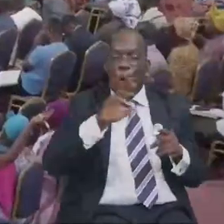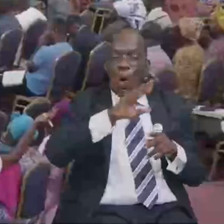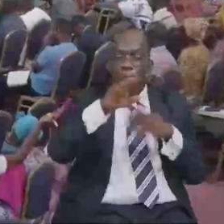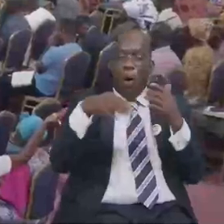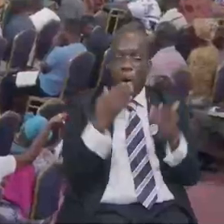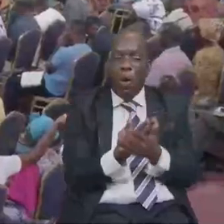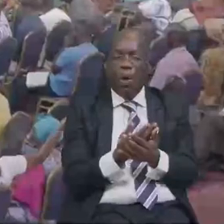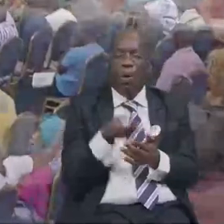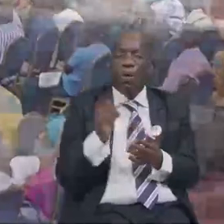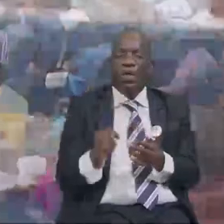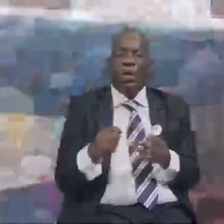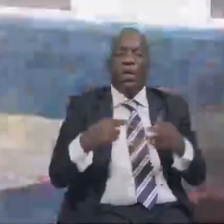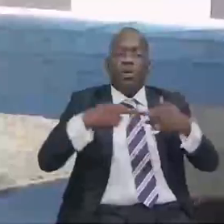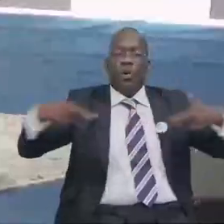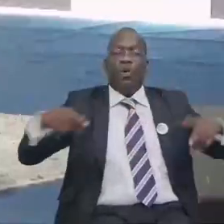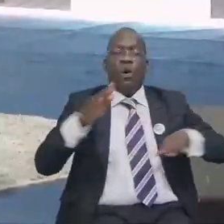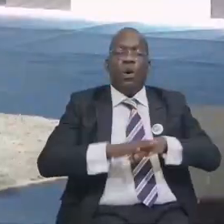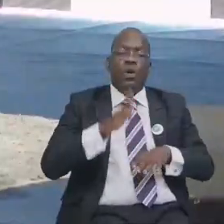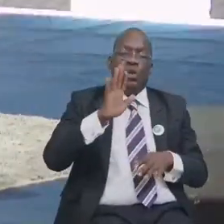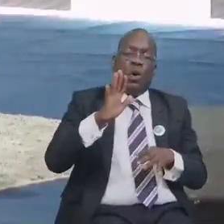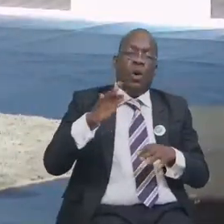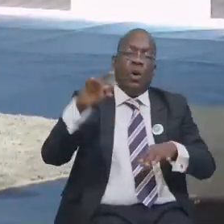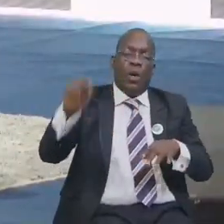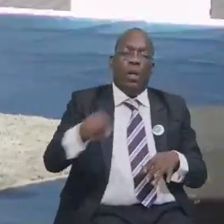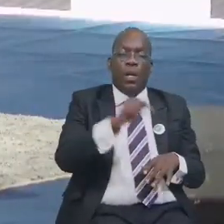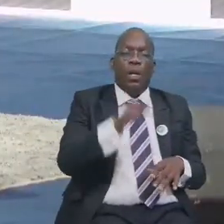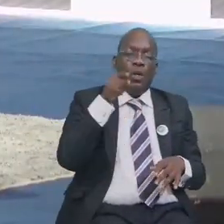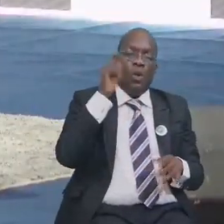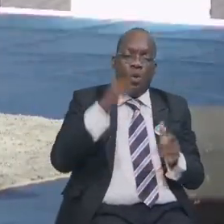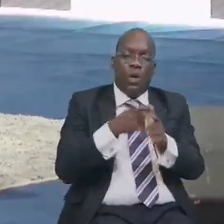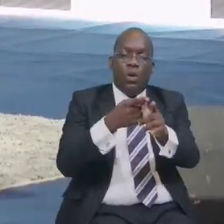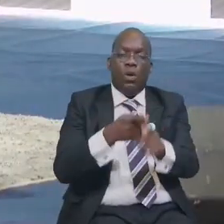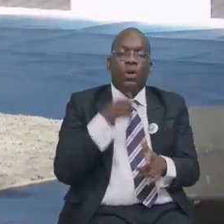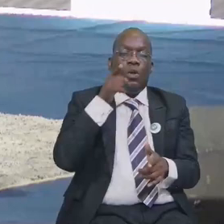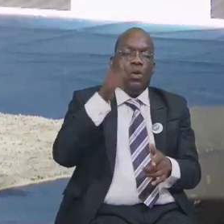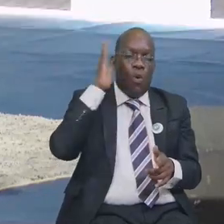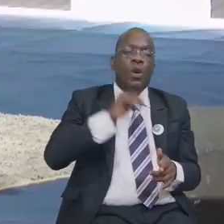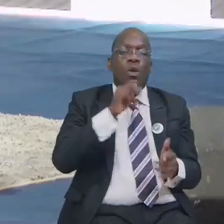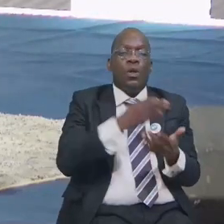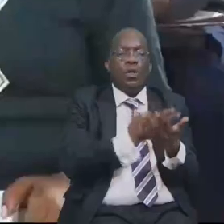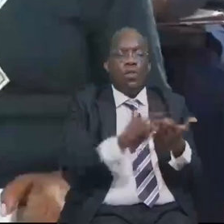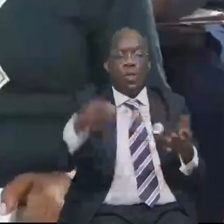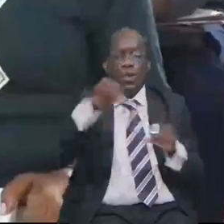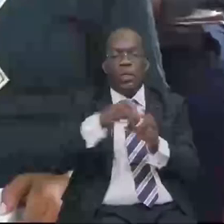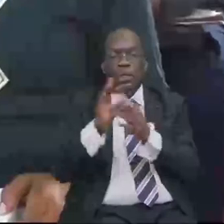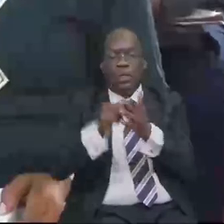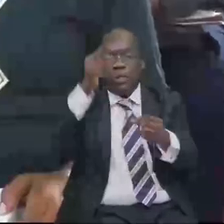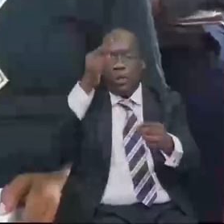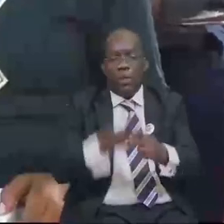Et tout lien attaché à tes pieds, tu vas courir et tu ne seras pas fatigué au nom de Jésus.